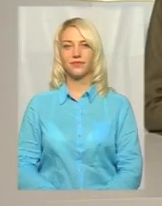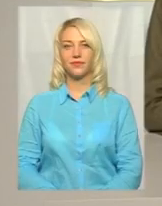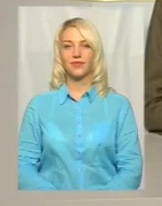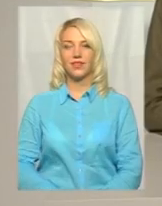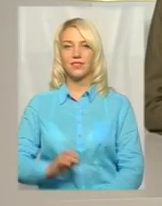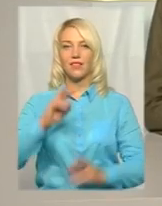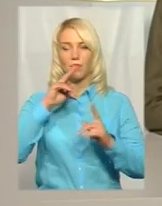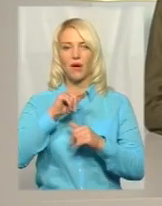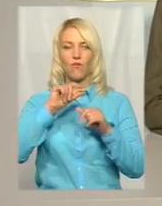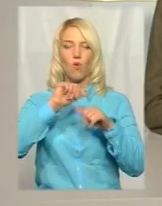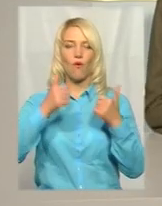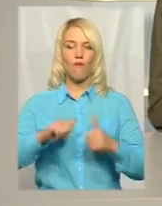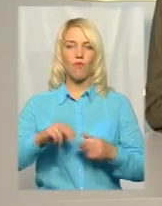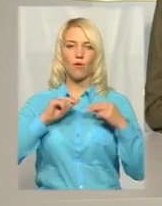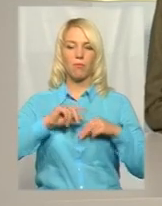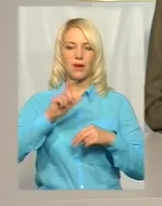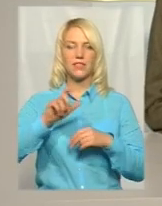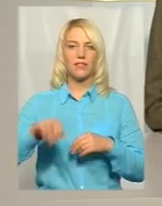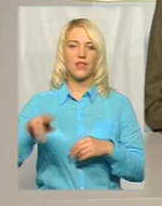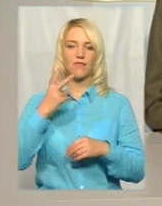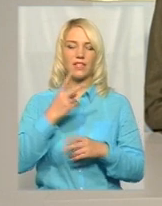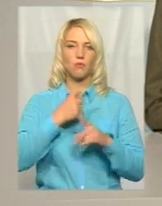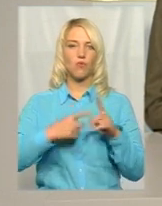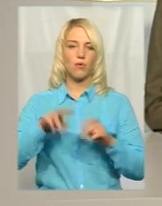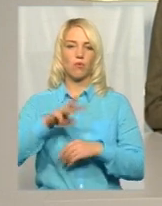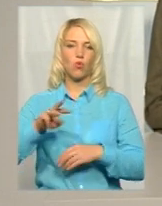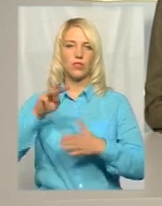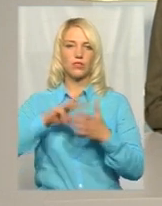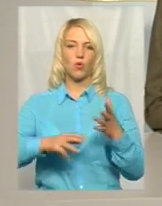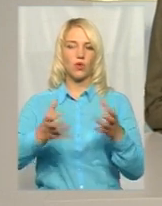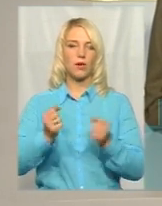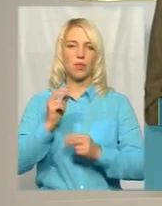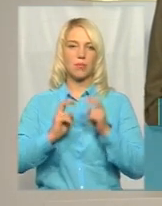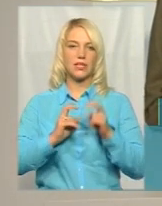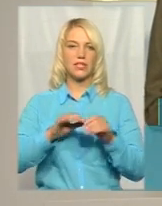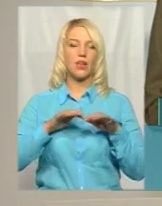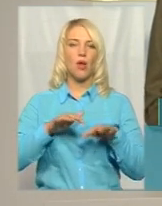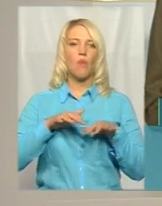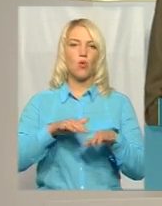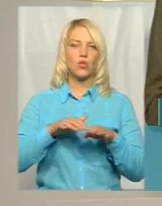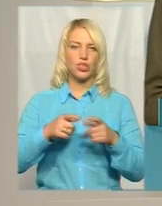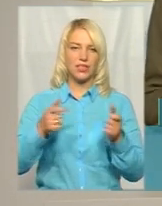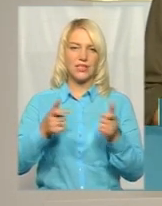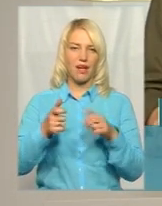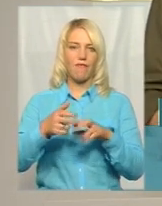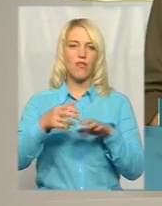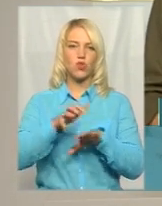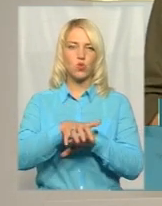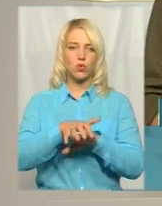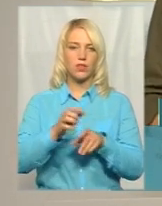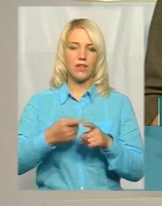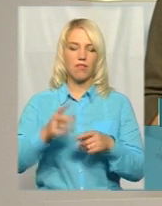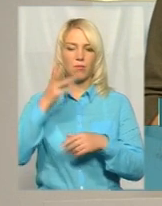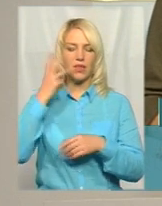За неправильно оформлених працівників 2,5 мільйони штрафу отримало підприємство з пошиття взуття у Хмельницькому. Відповідну